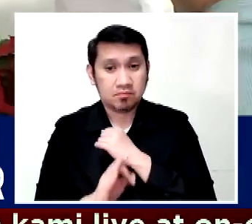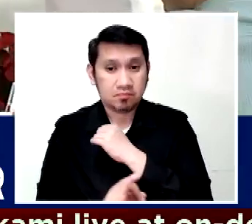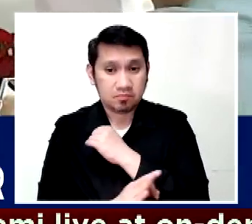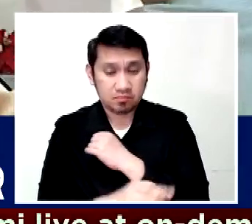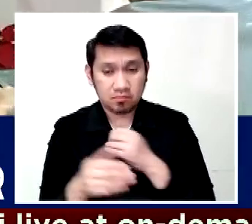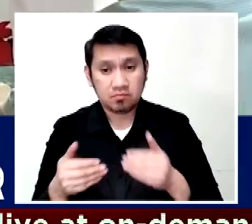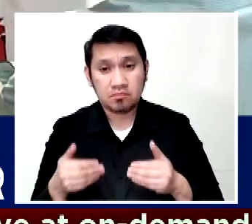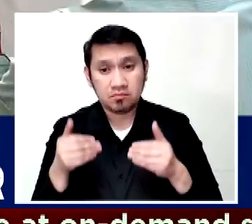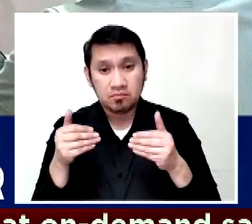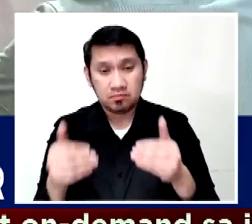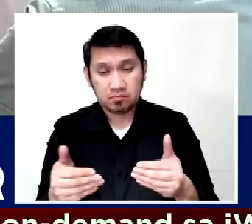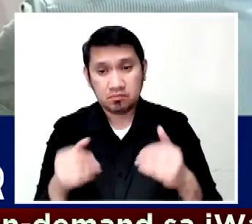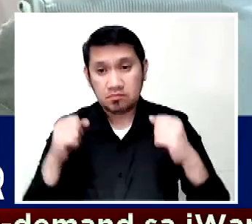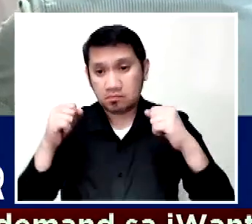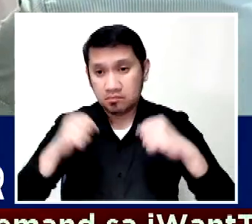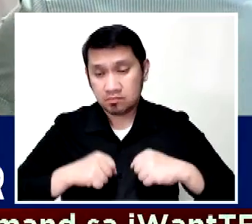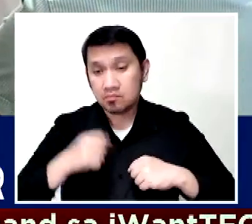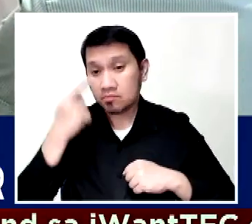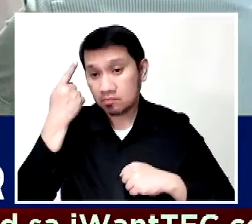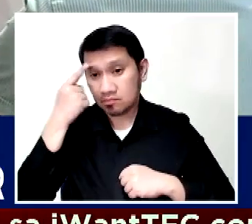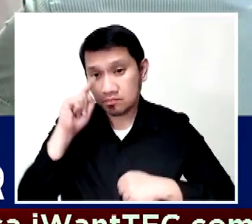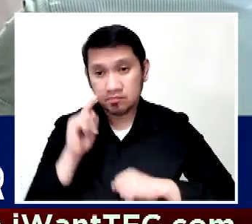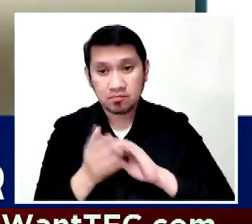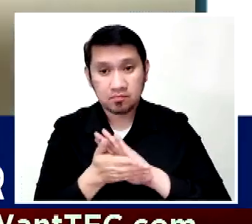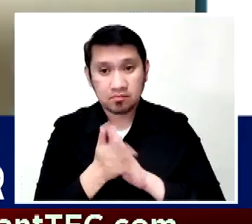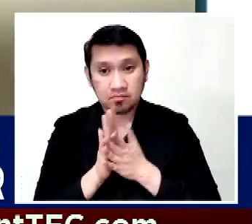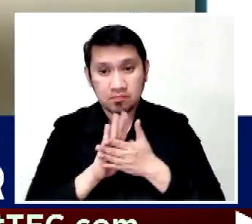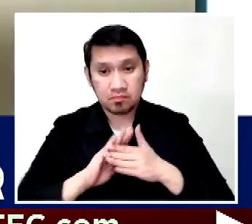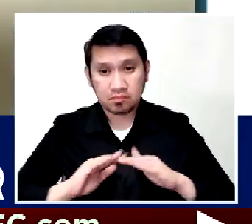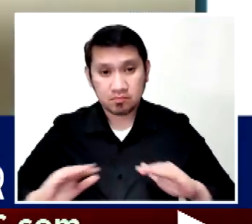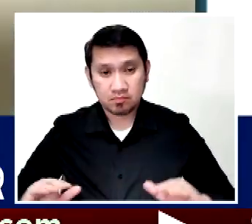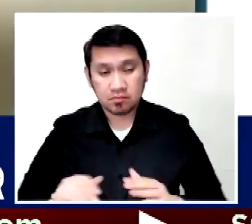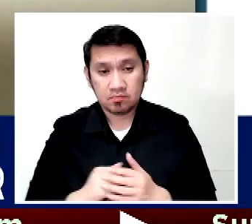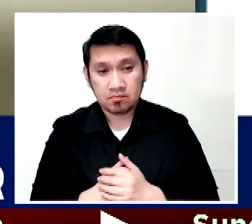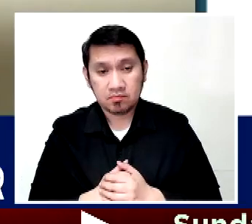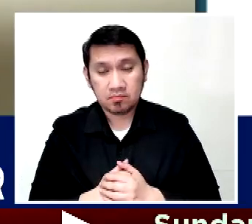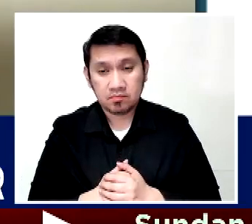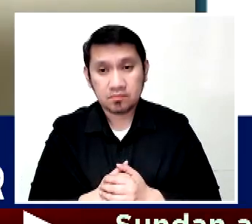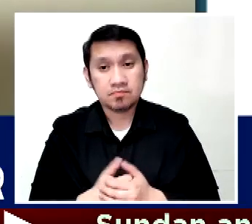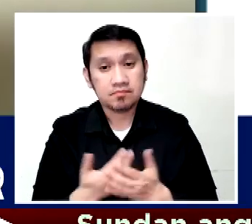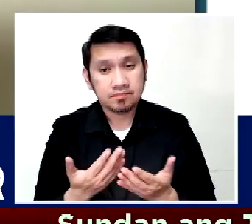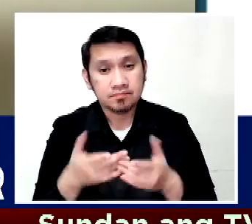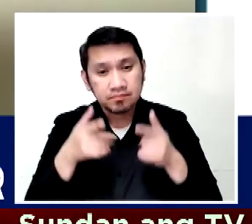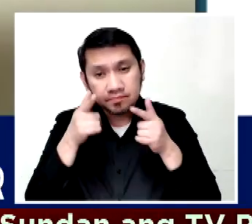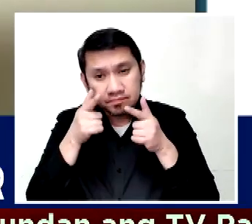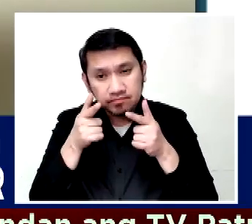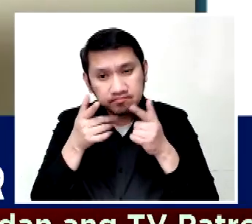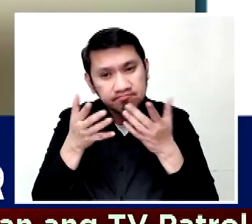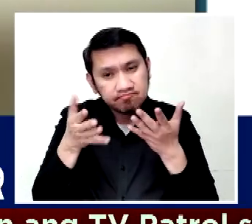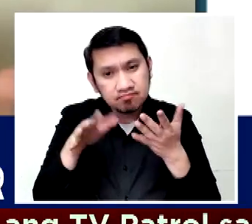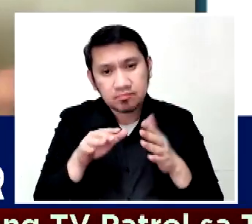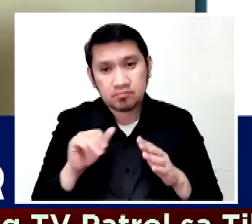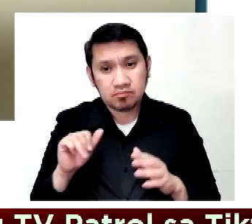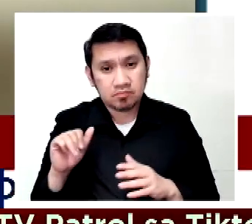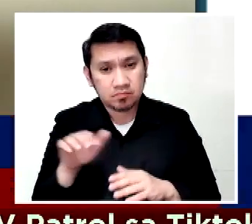isulong ang isang kasunduan para sa kapayapaan. It does look like they are already